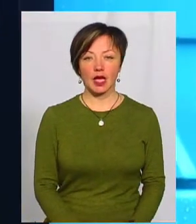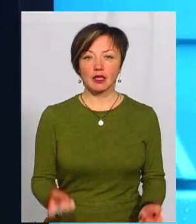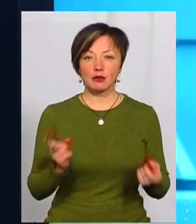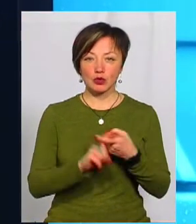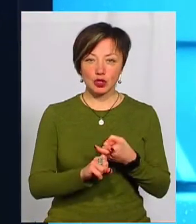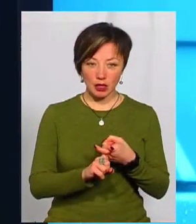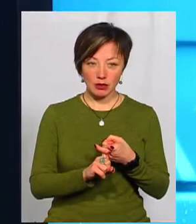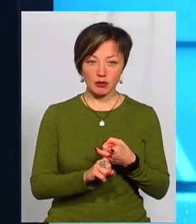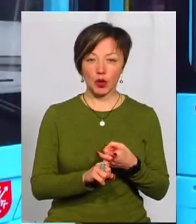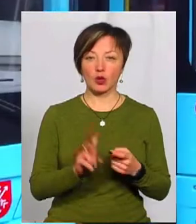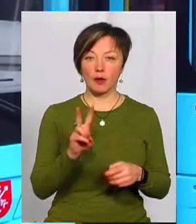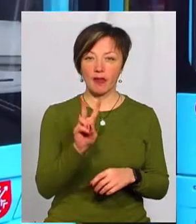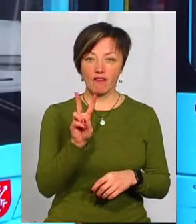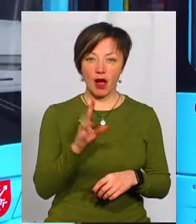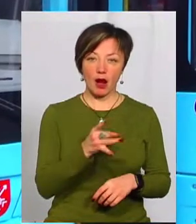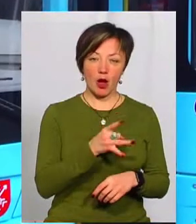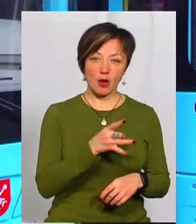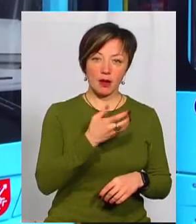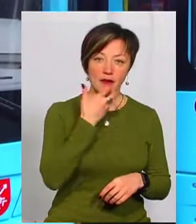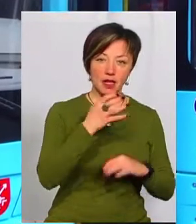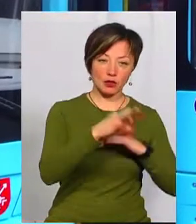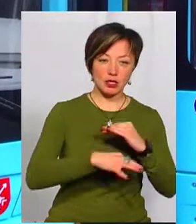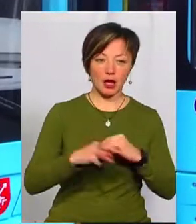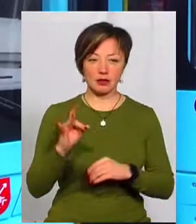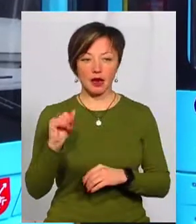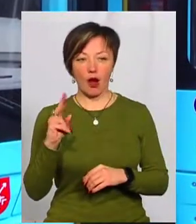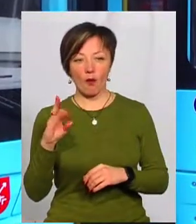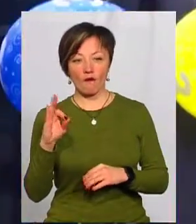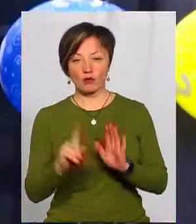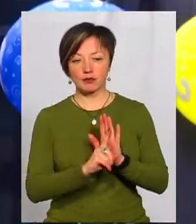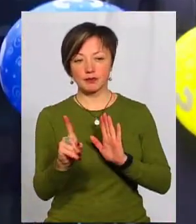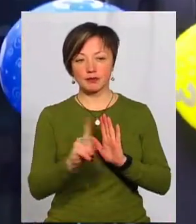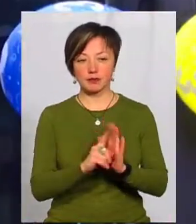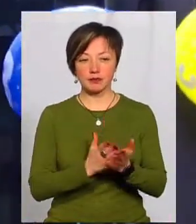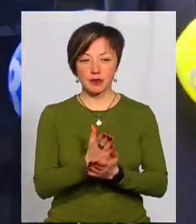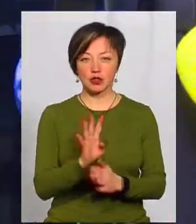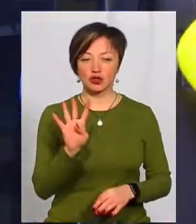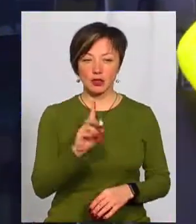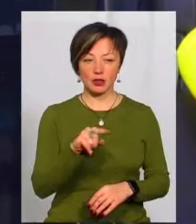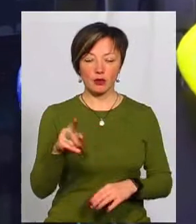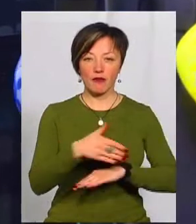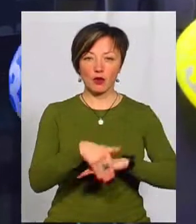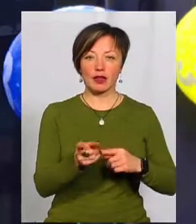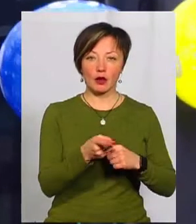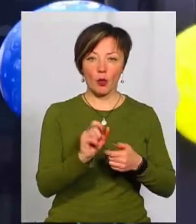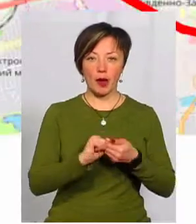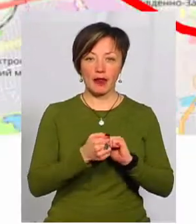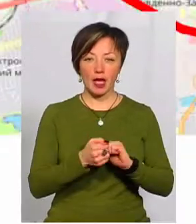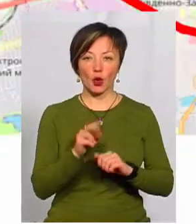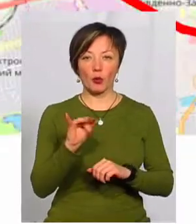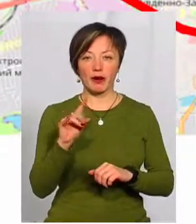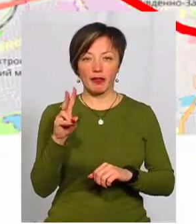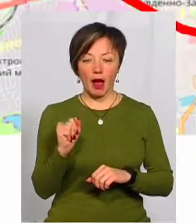Сполучатимуть нові тролейбуси два мікрорайони Хмельницького – Південно-Західний та Ракове. Курсуватимуть за маршрутом номер 4 вулицями Тернопільська, Кам'янецька,